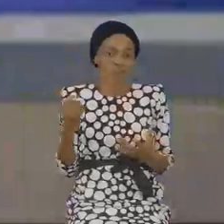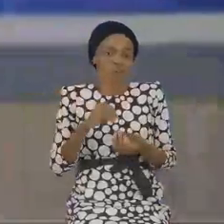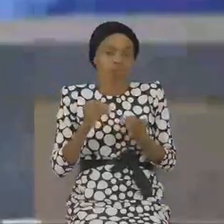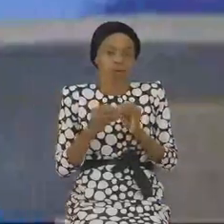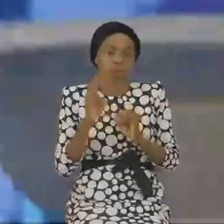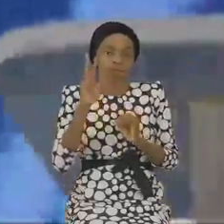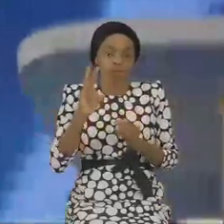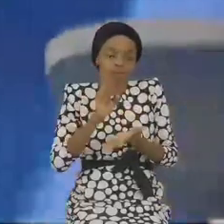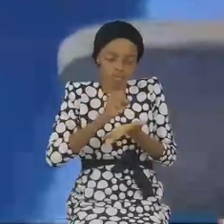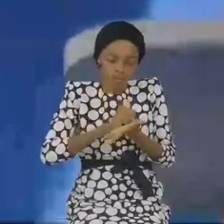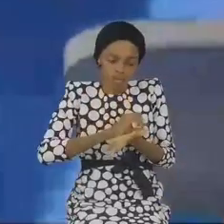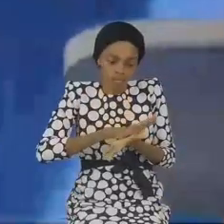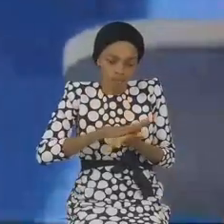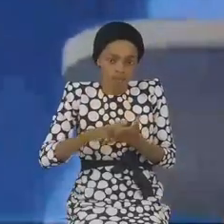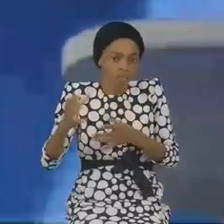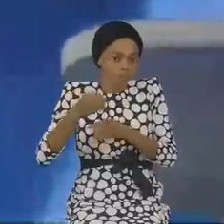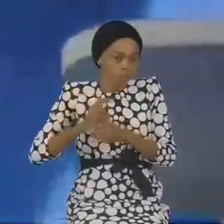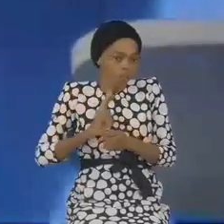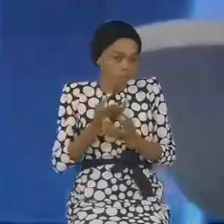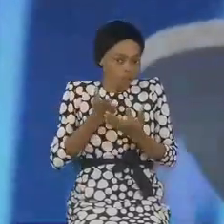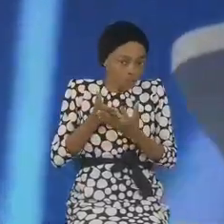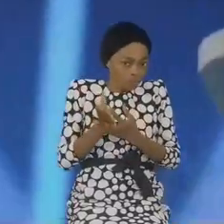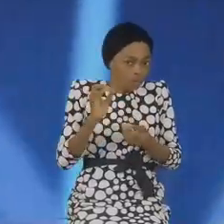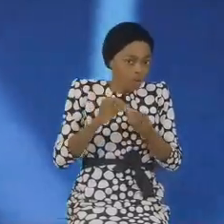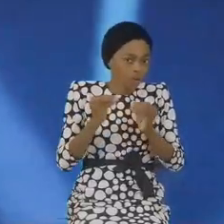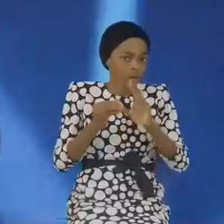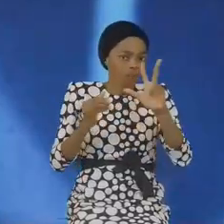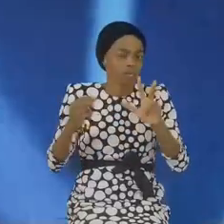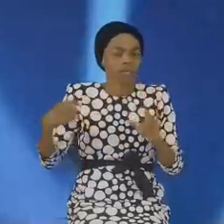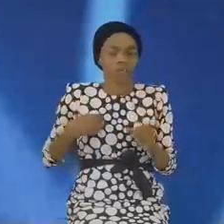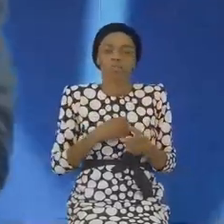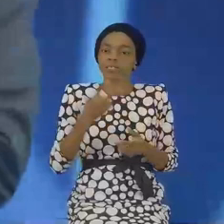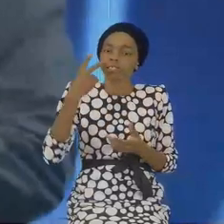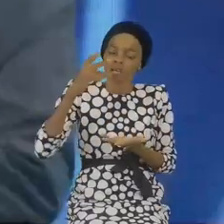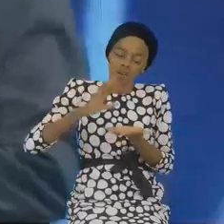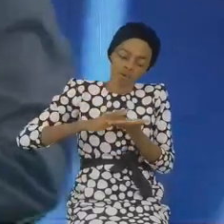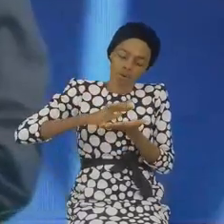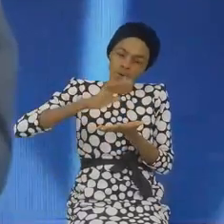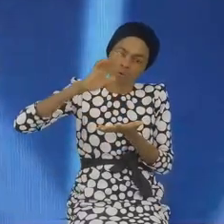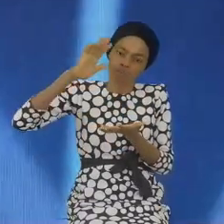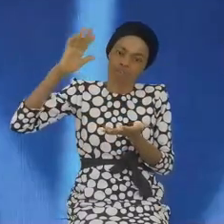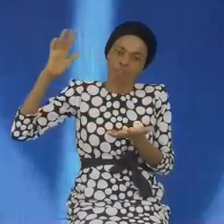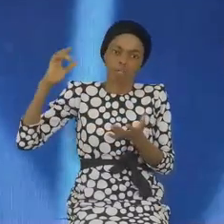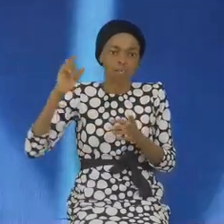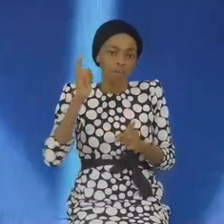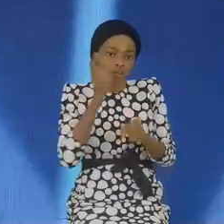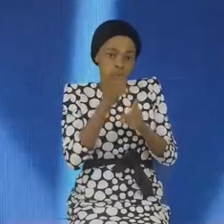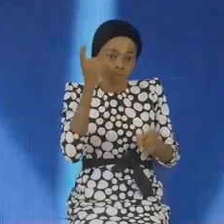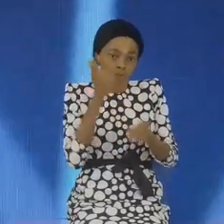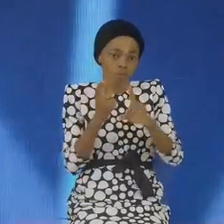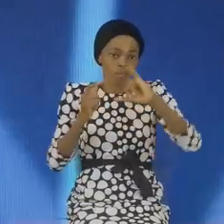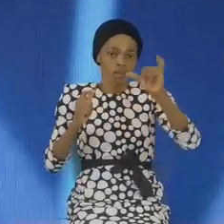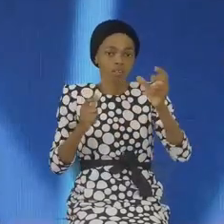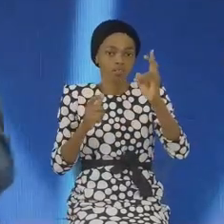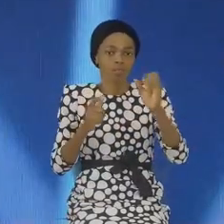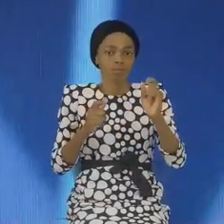fait passer. Et ensuite, troisièmement, c'est la glorification, la justification. Nous sommes justifiés par